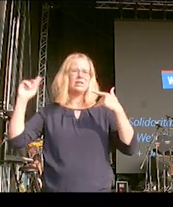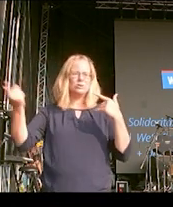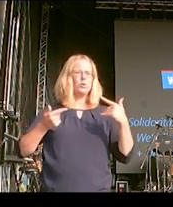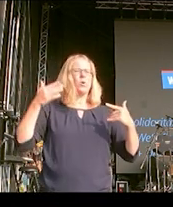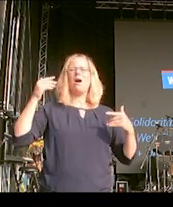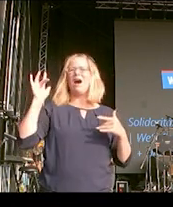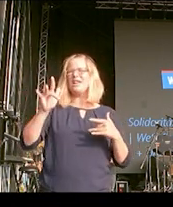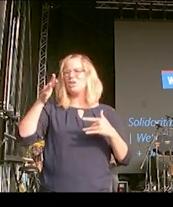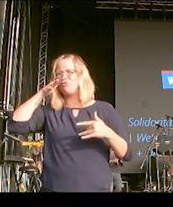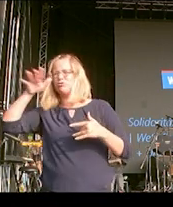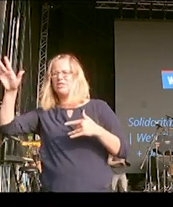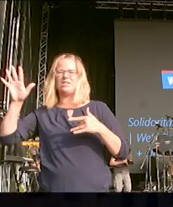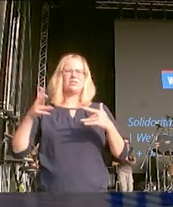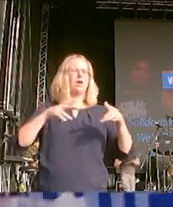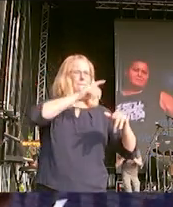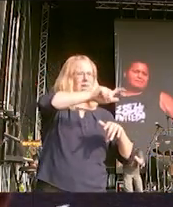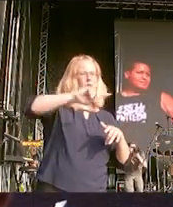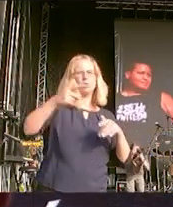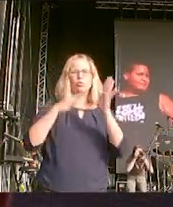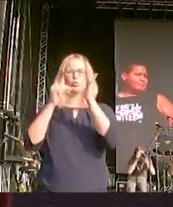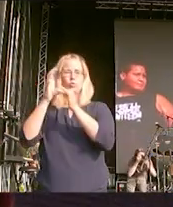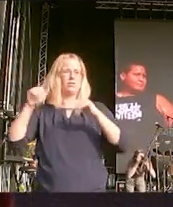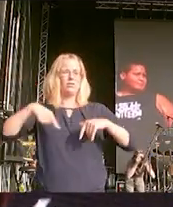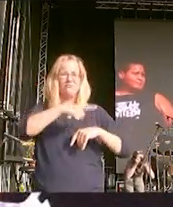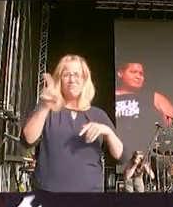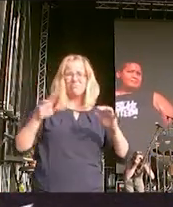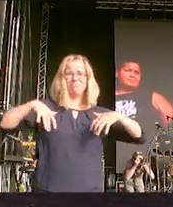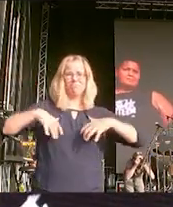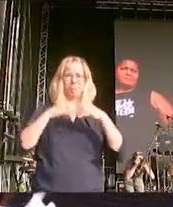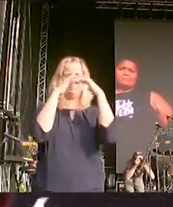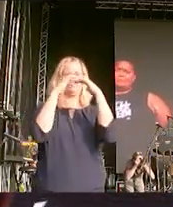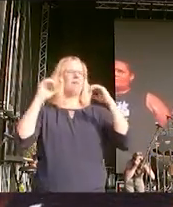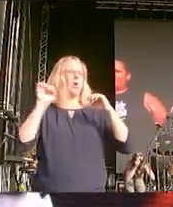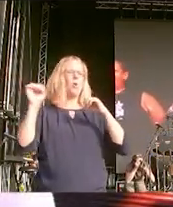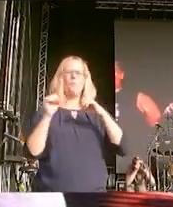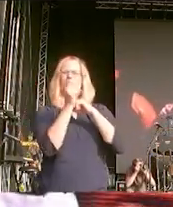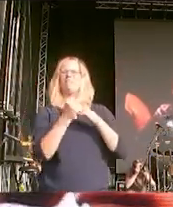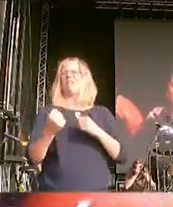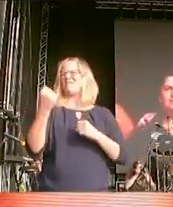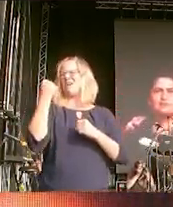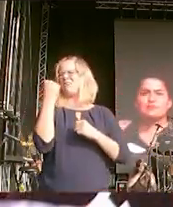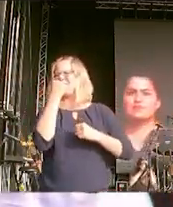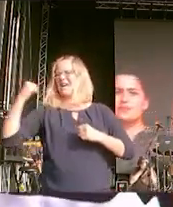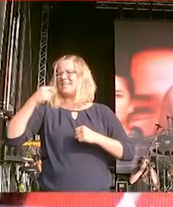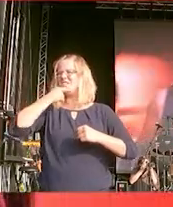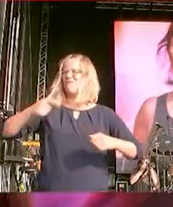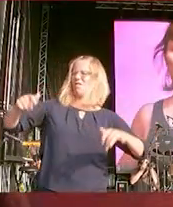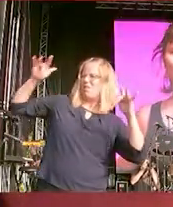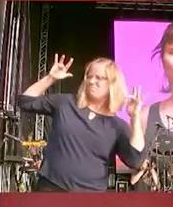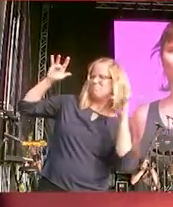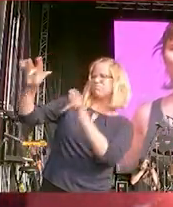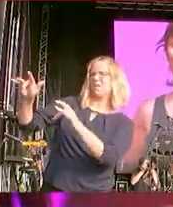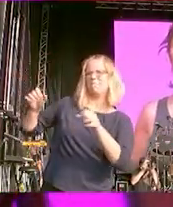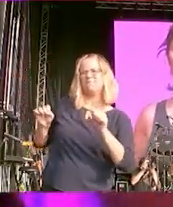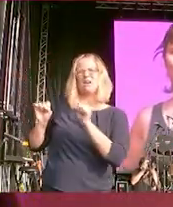Strukturen. Wir haben uns gegründet, um den Aufstieg rechter Kräfte etwas entgegenzusetzen. Damit meinen wir Faschos auf der Straße,